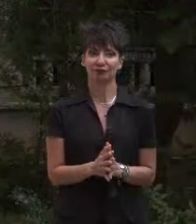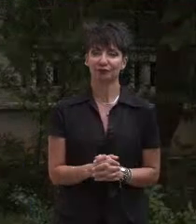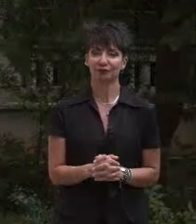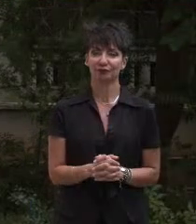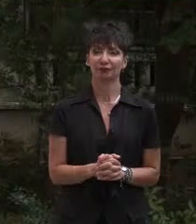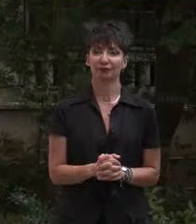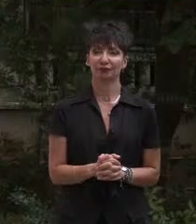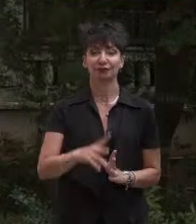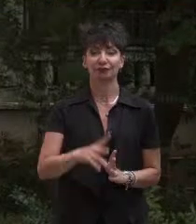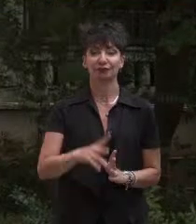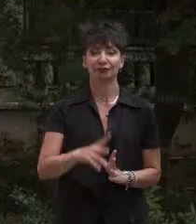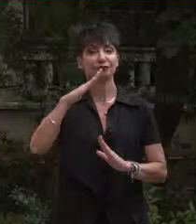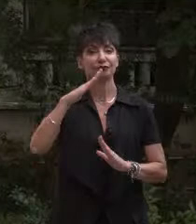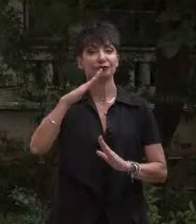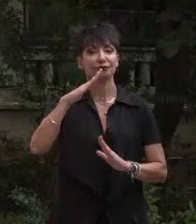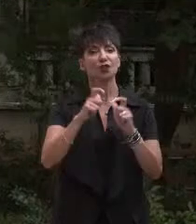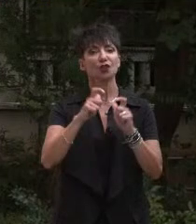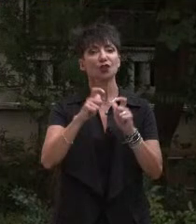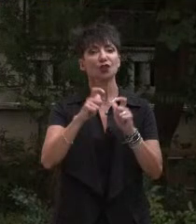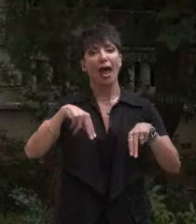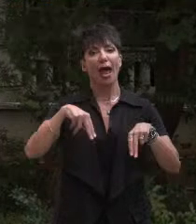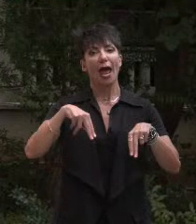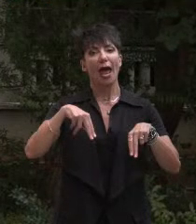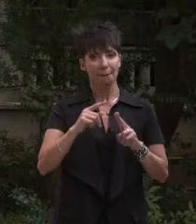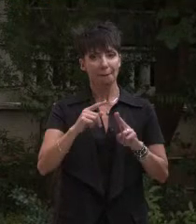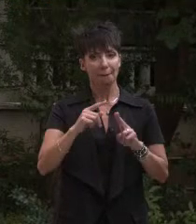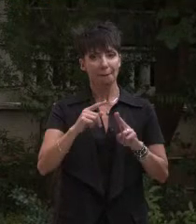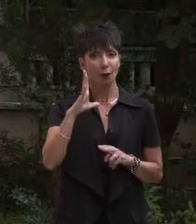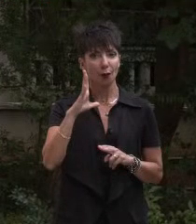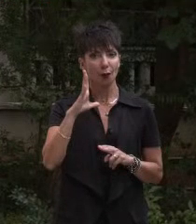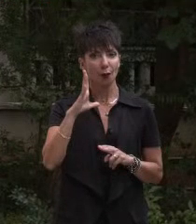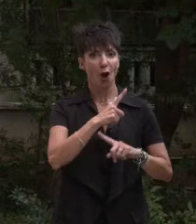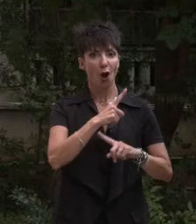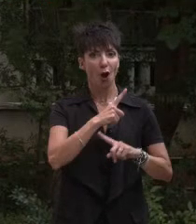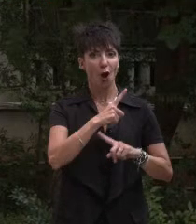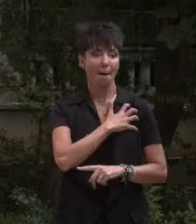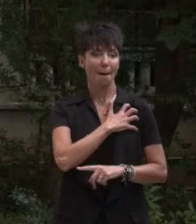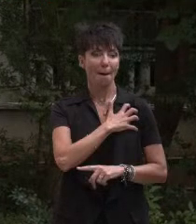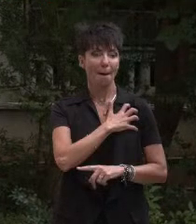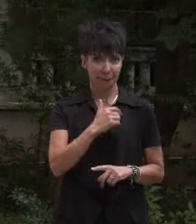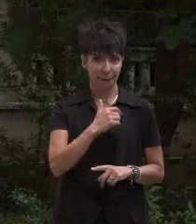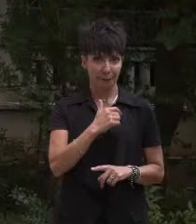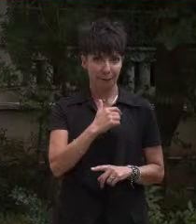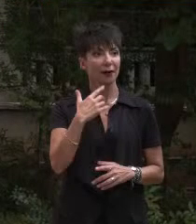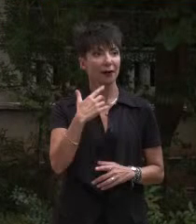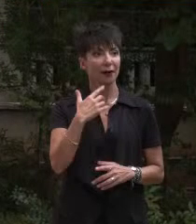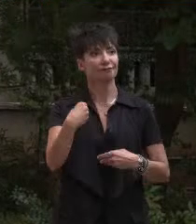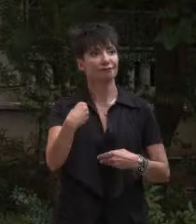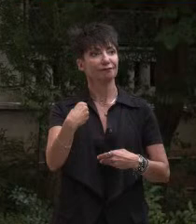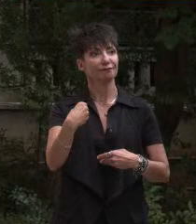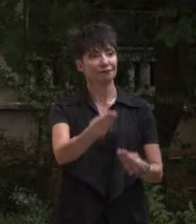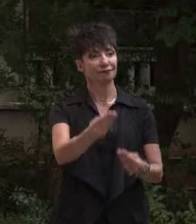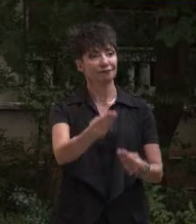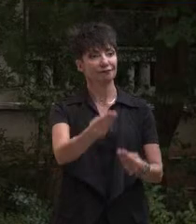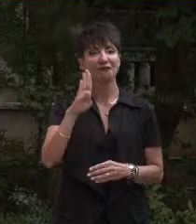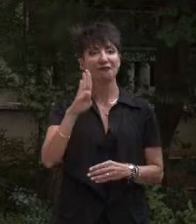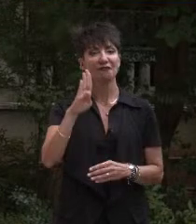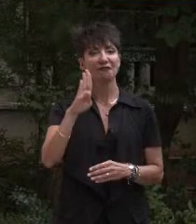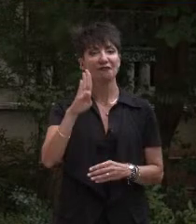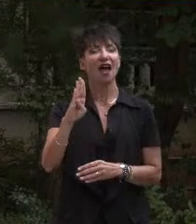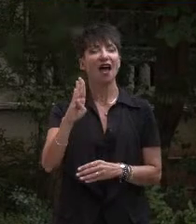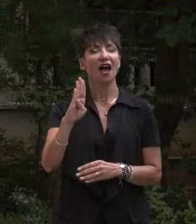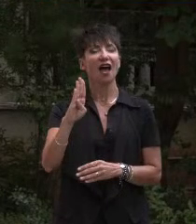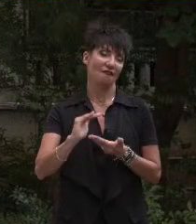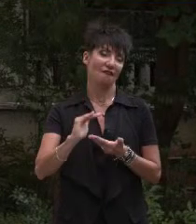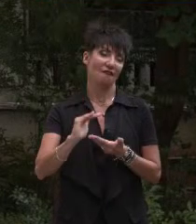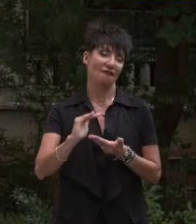Καλούμε την πρόεδρο της Σχολικής Επιτροπής Χολαργού Παπάγου, Εκατερίνη Γκούμα, για να παραλάβει το βραβείο για τον Γκόγκα Μάριο, το Β' βραβείο, από το